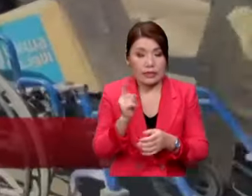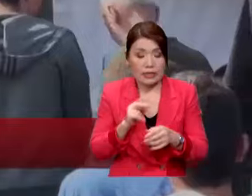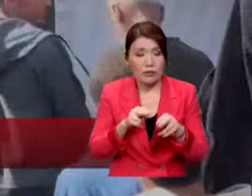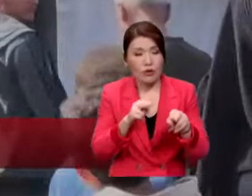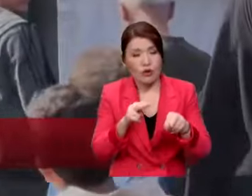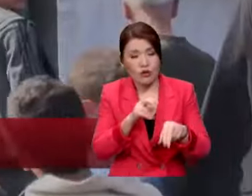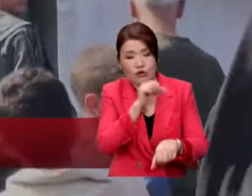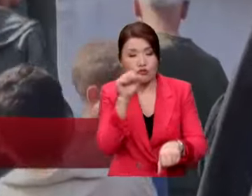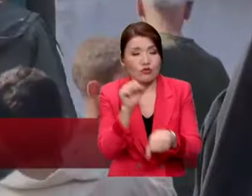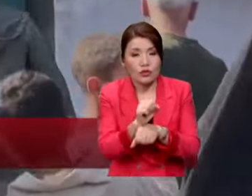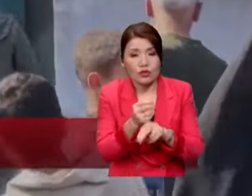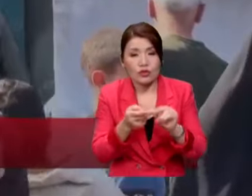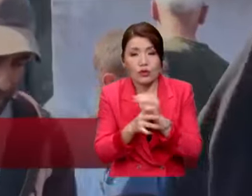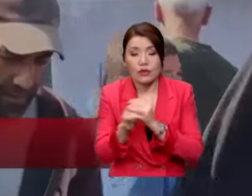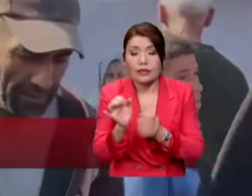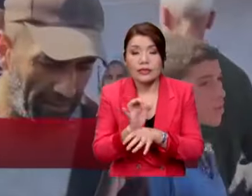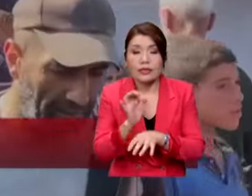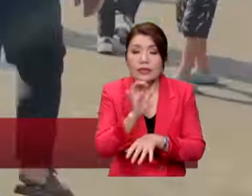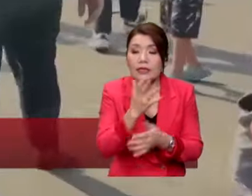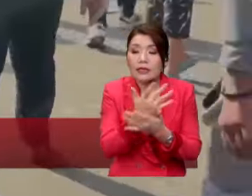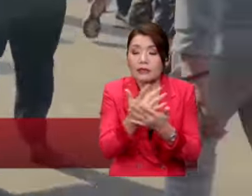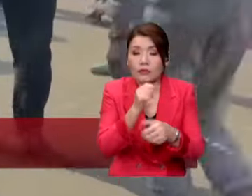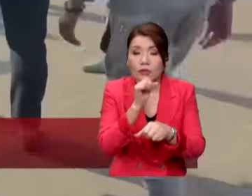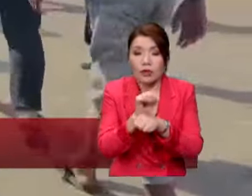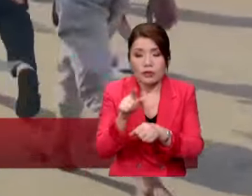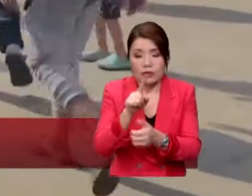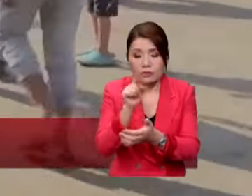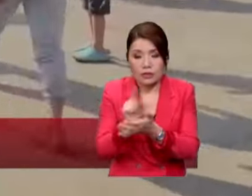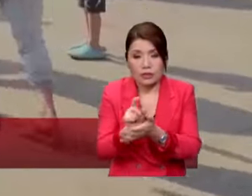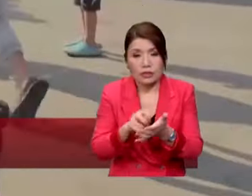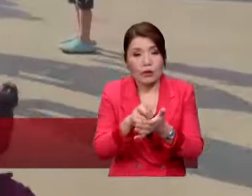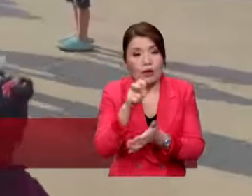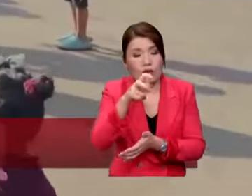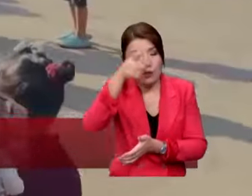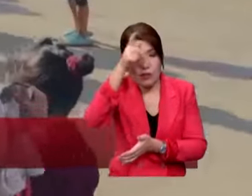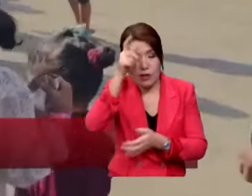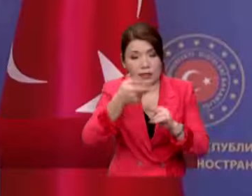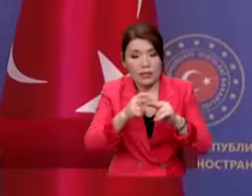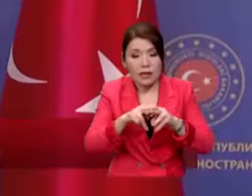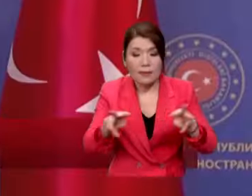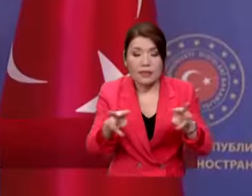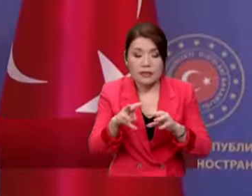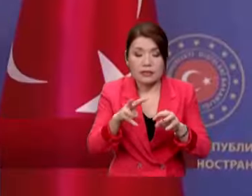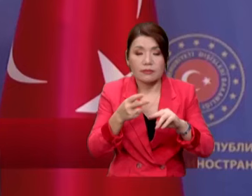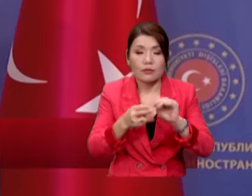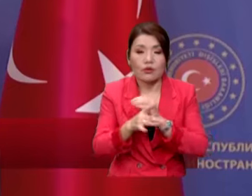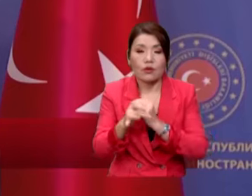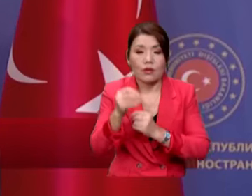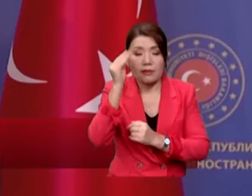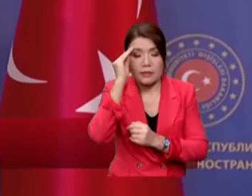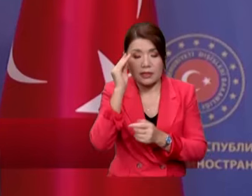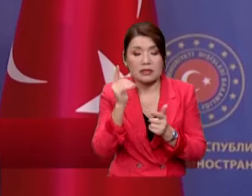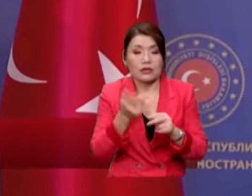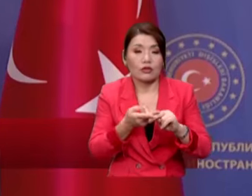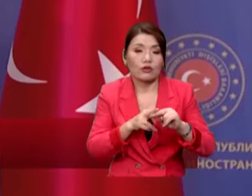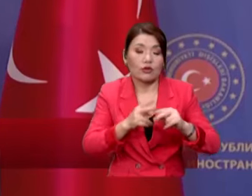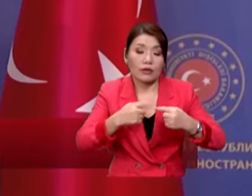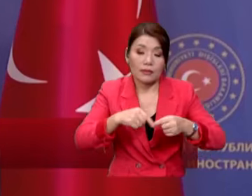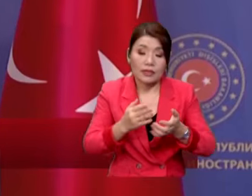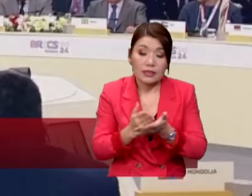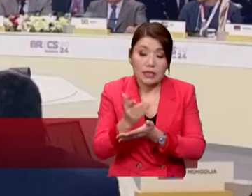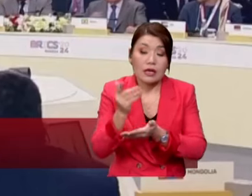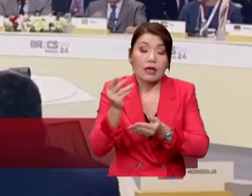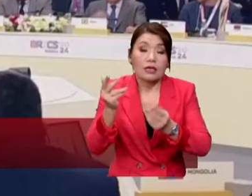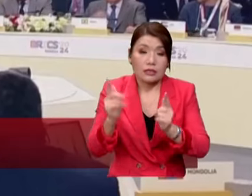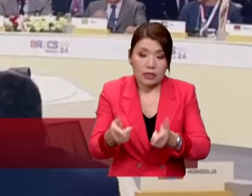халықаралық қауымдастықтың заңды міндеті және моральдық борышы. Хат жолдаған Түркияның сыртқы істер министрі Хахан Фиданның пікірі осындай. Саяси қадамды құптап хатқа